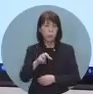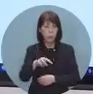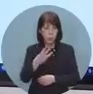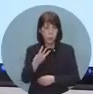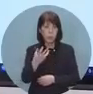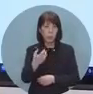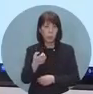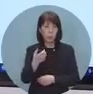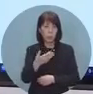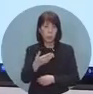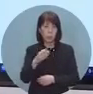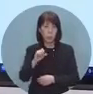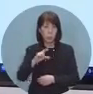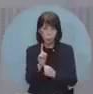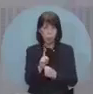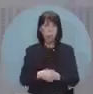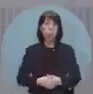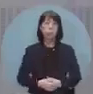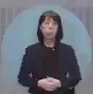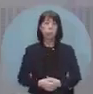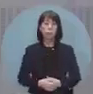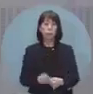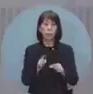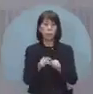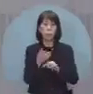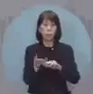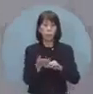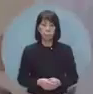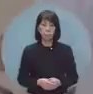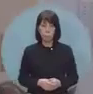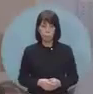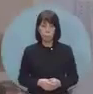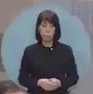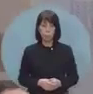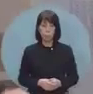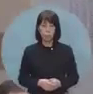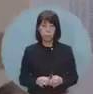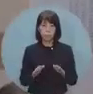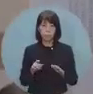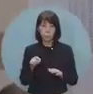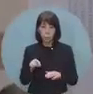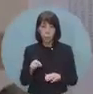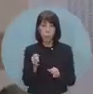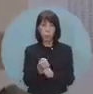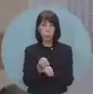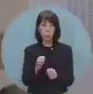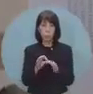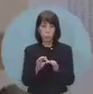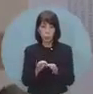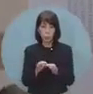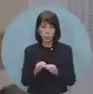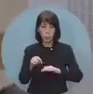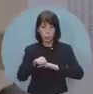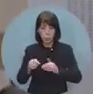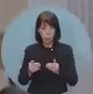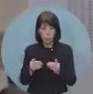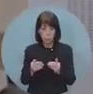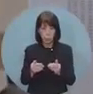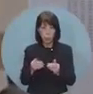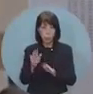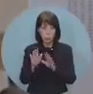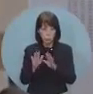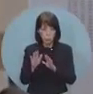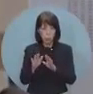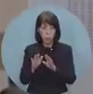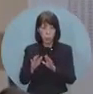た上がったのかについての理由を伺います中島東京都議館え本事業に関しましてえ設計の進捗やその